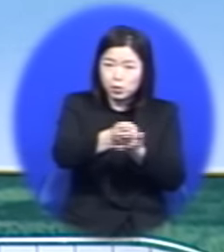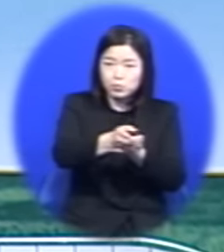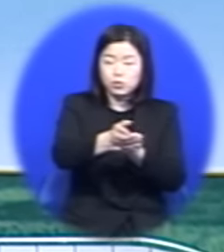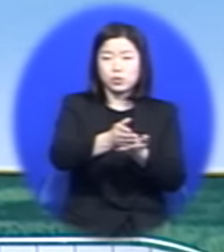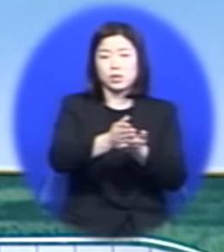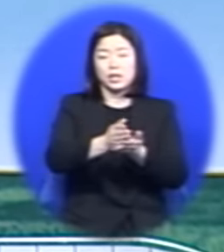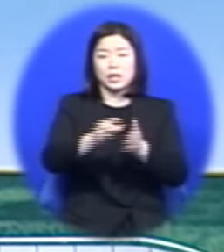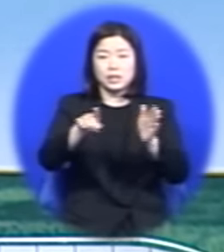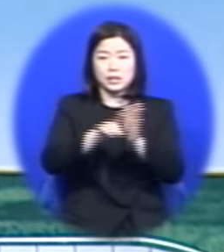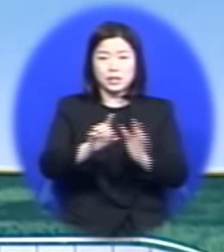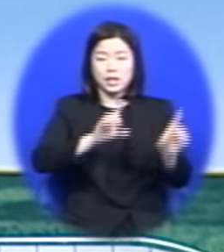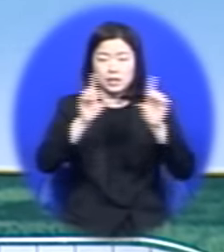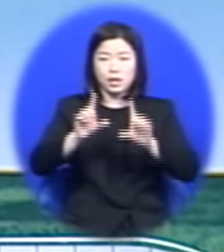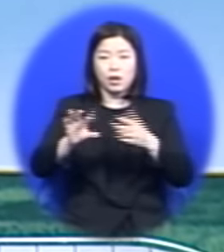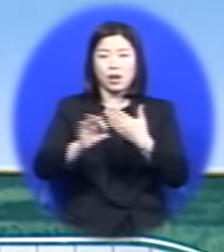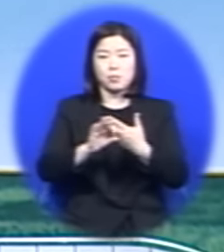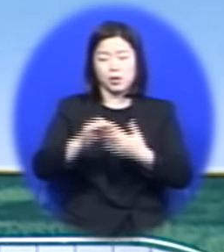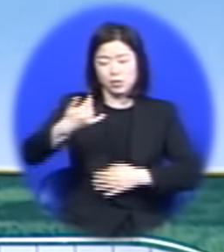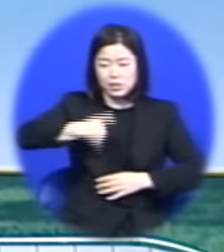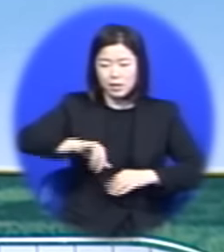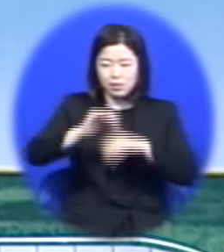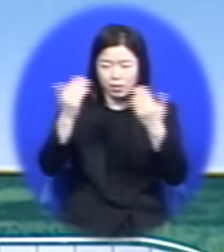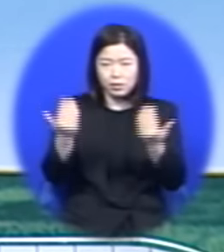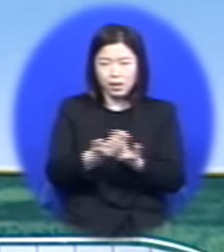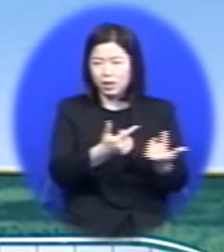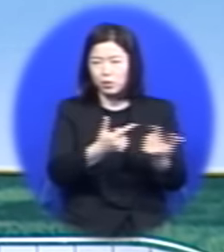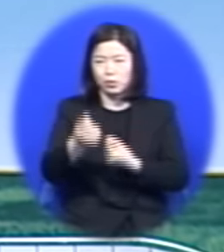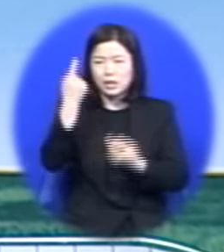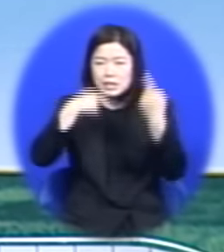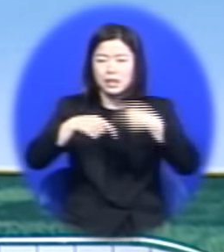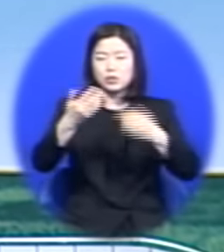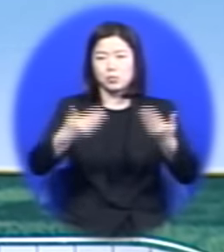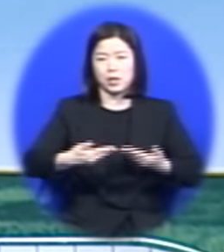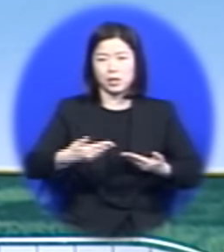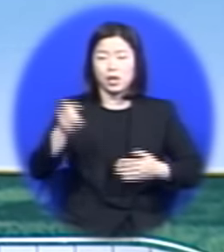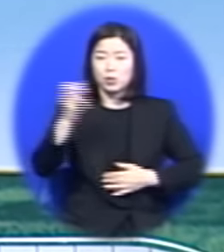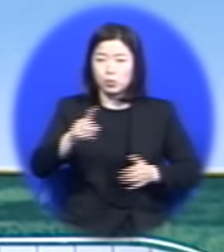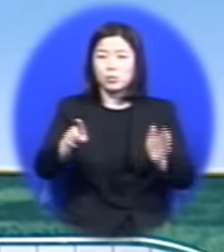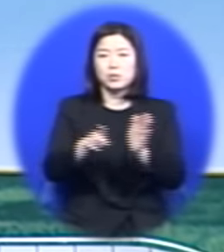다 상처받습니다. 그리고 믿음 잃어버립니다.